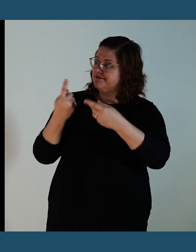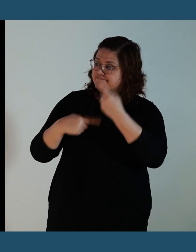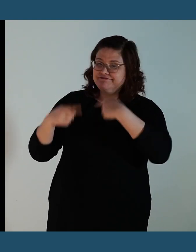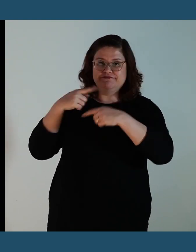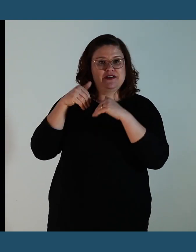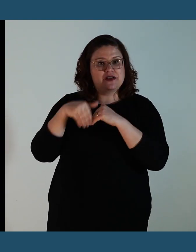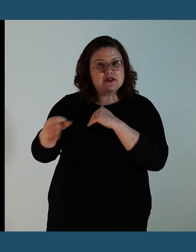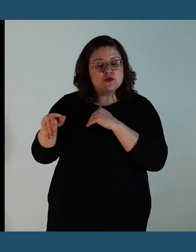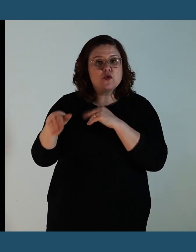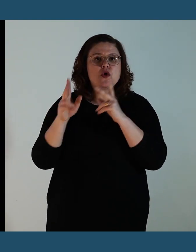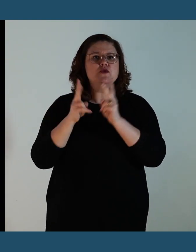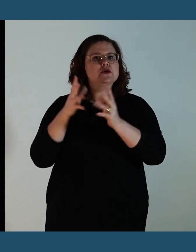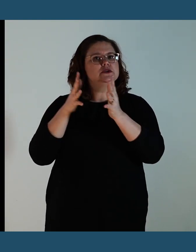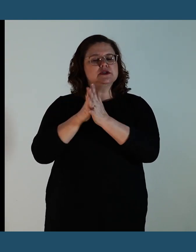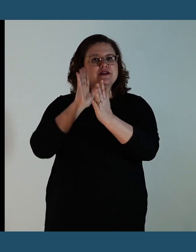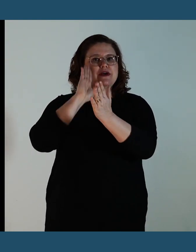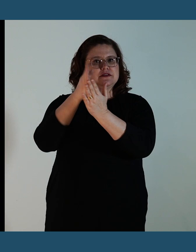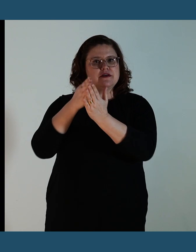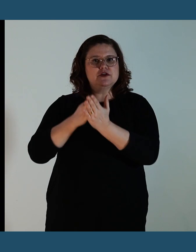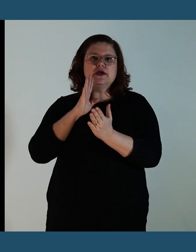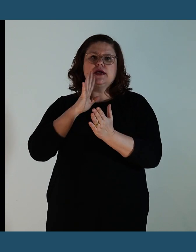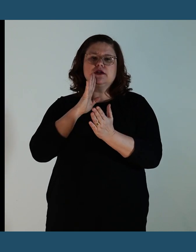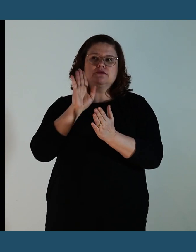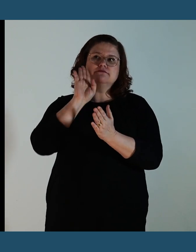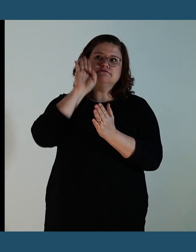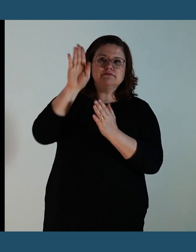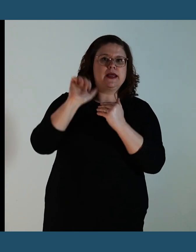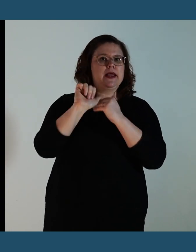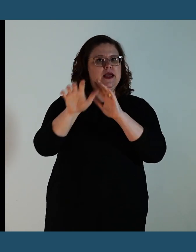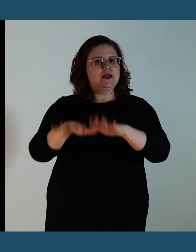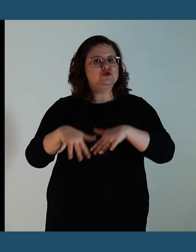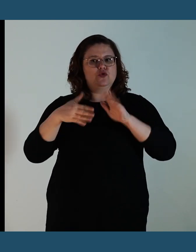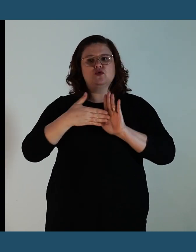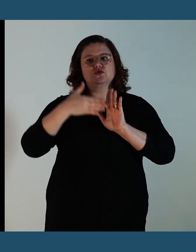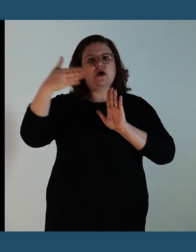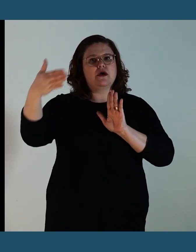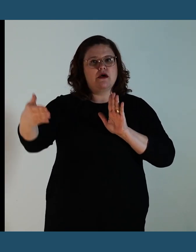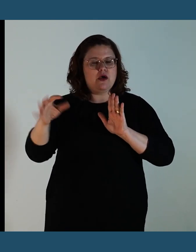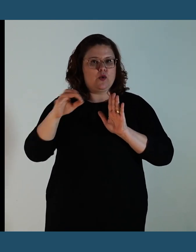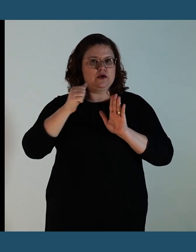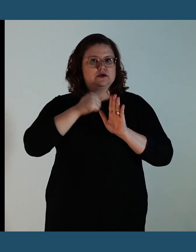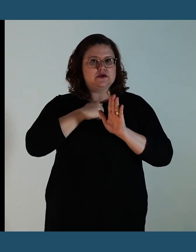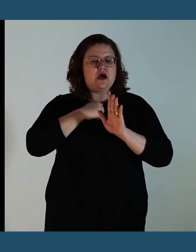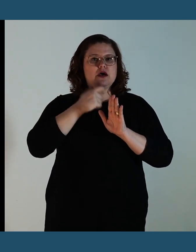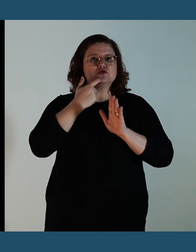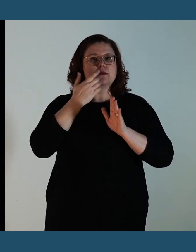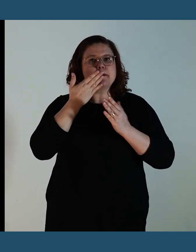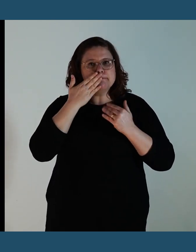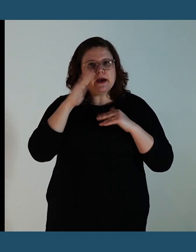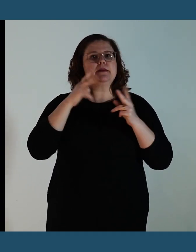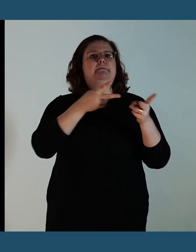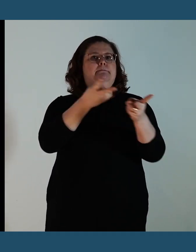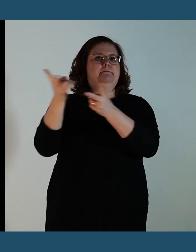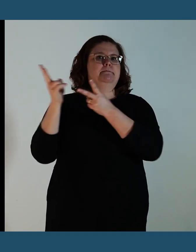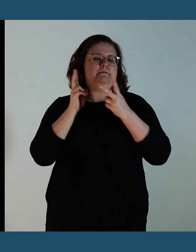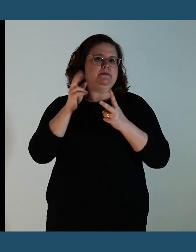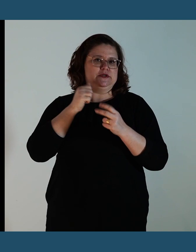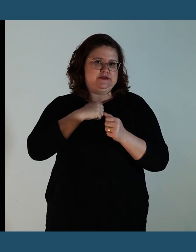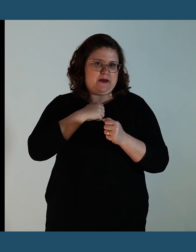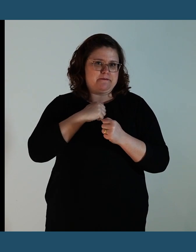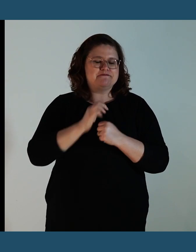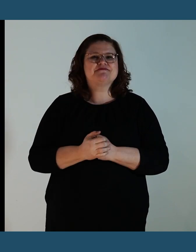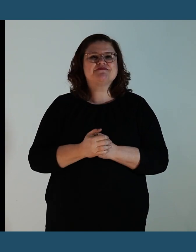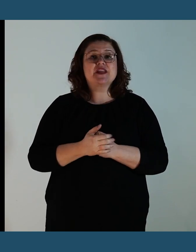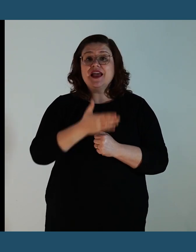ja myös selkeitä tavoitteita, miten seuraavalla eduskuntakaudella rakennetaan yhdenvertaisempaa Suomea.